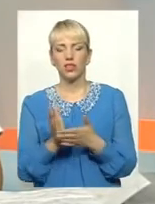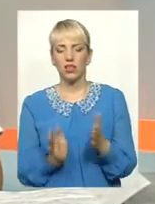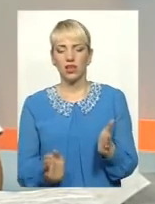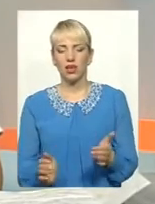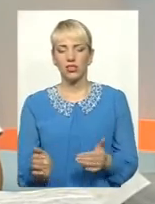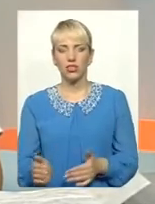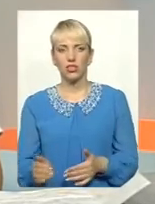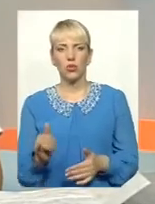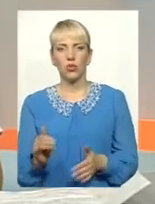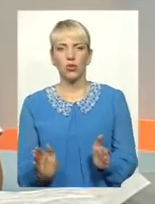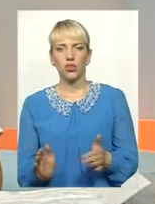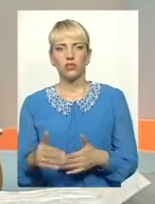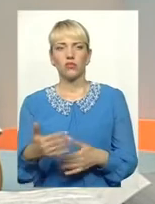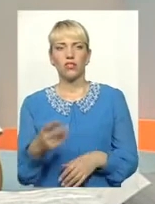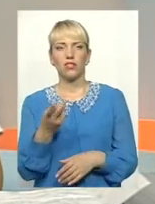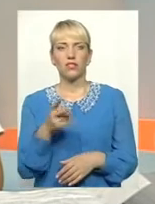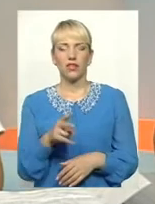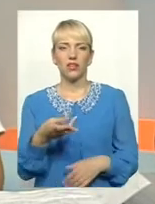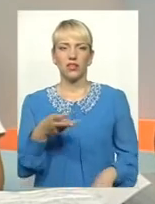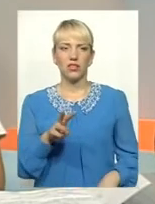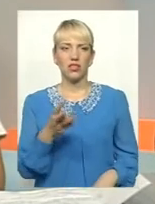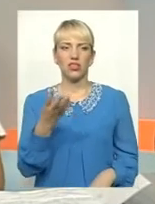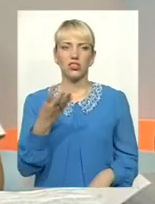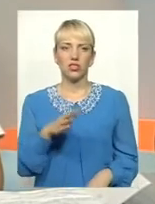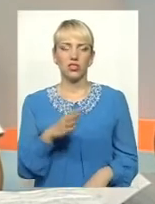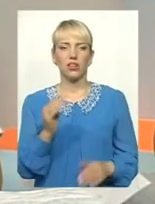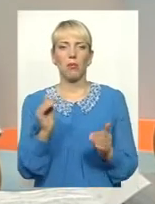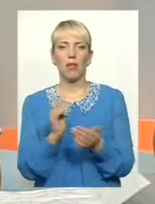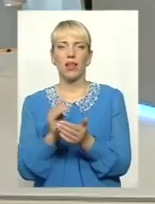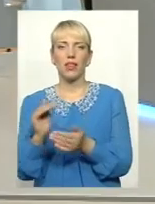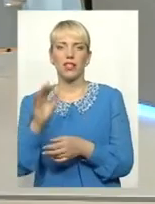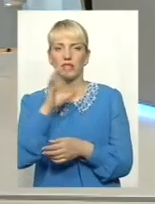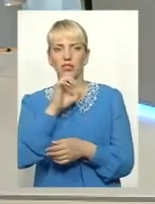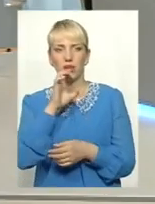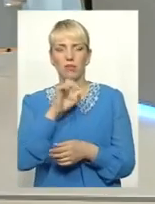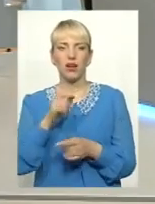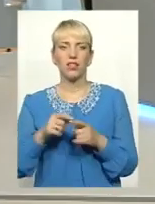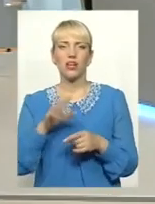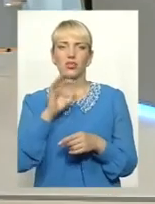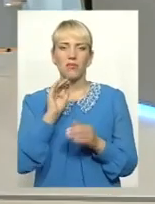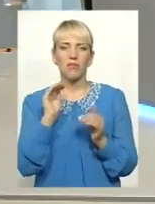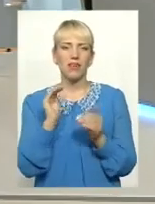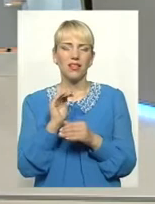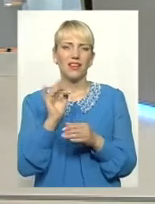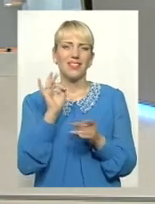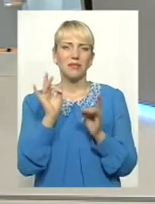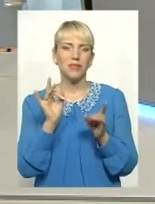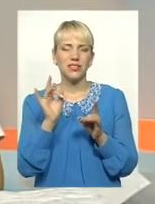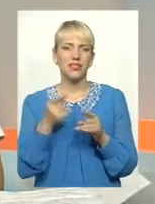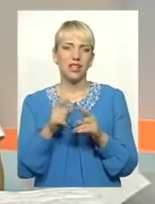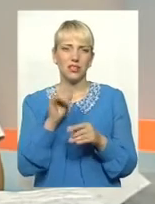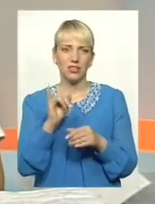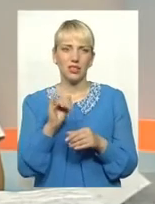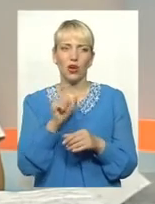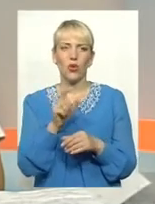В ящику вже 2-3, а то й 4 маленьких цуцика. Писк, гавкіт. Да, писк, гавкіт. Люди